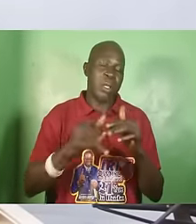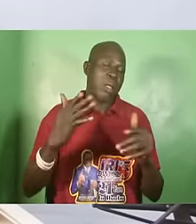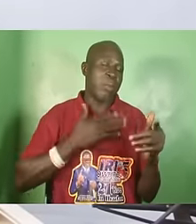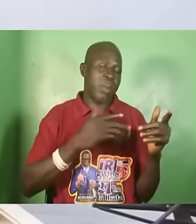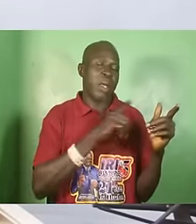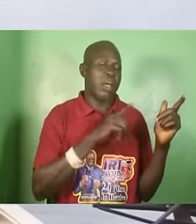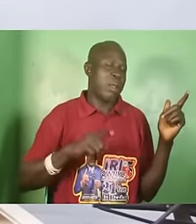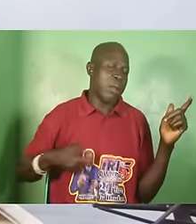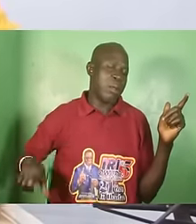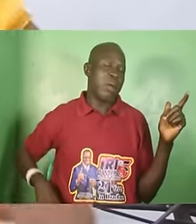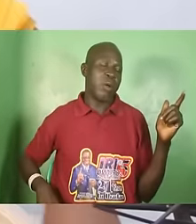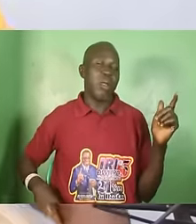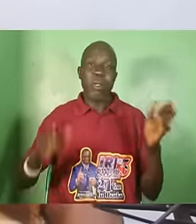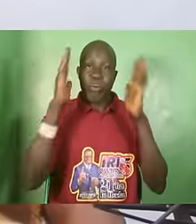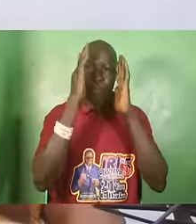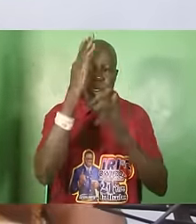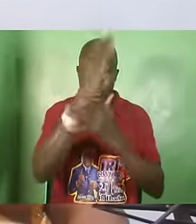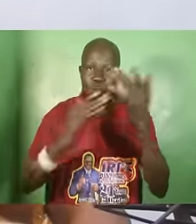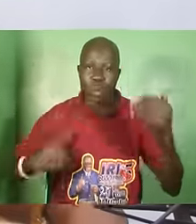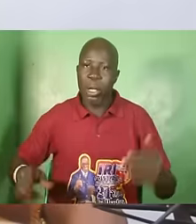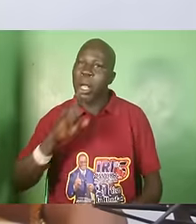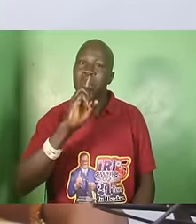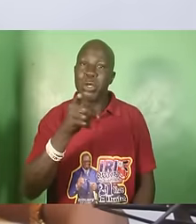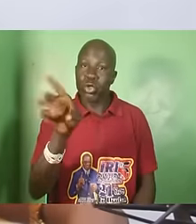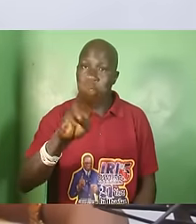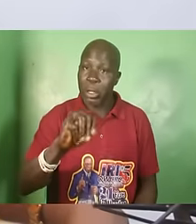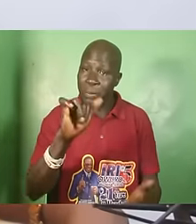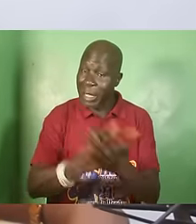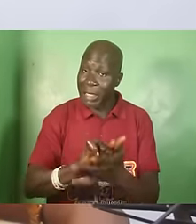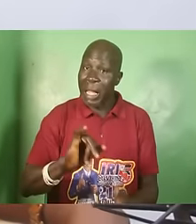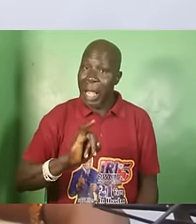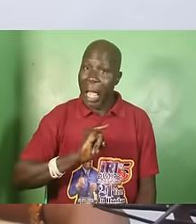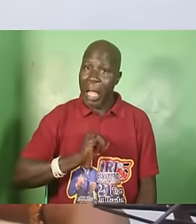Amen. Amen. Amen. Amen. Amen. Amen. Amen. Amen. Amen. Amen. Amen.